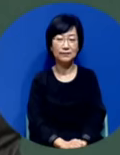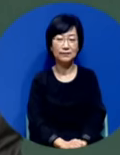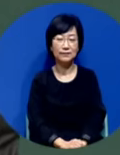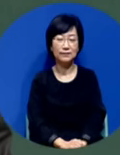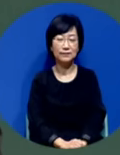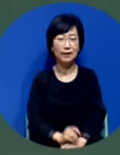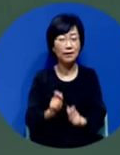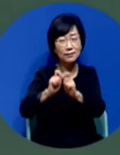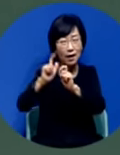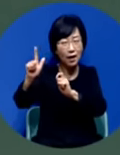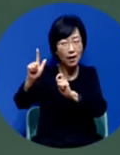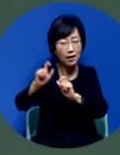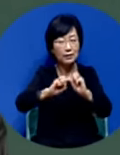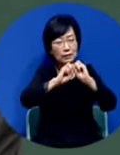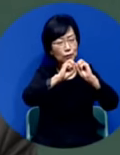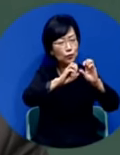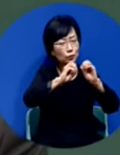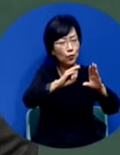대부분이 잘 모르고 있어요.